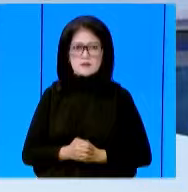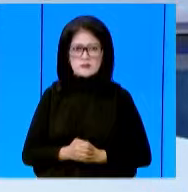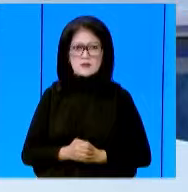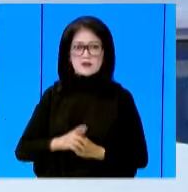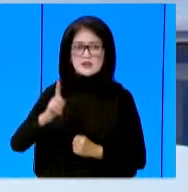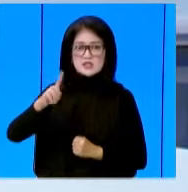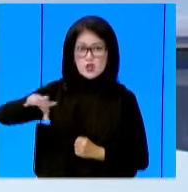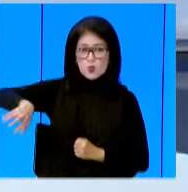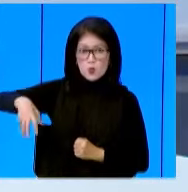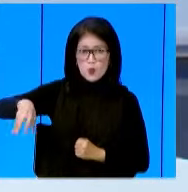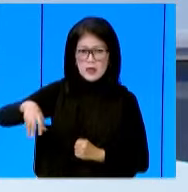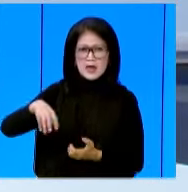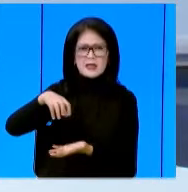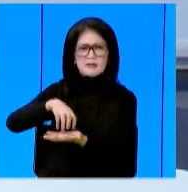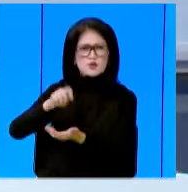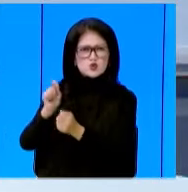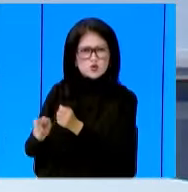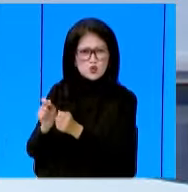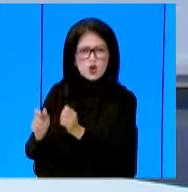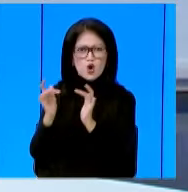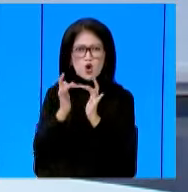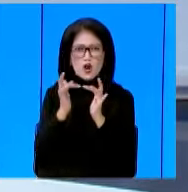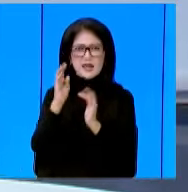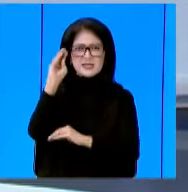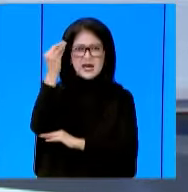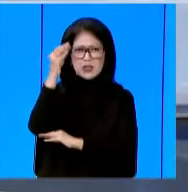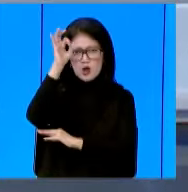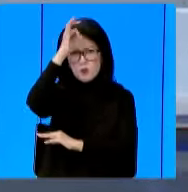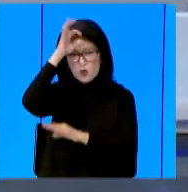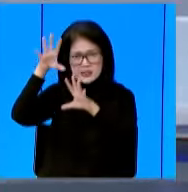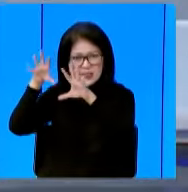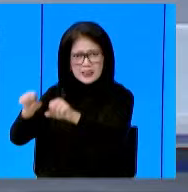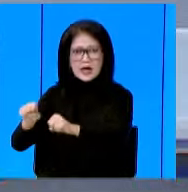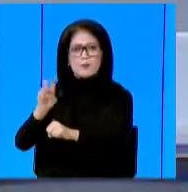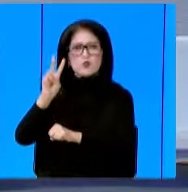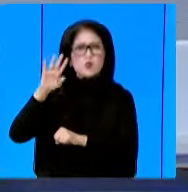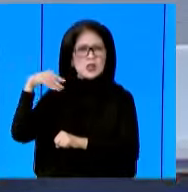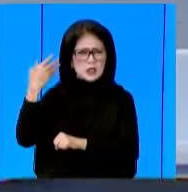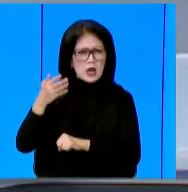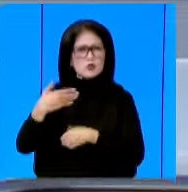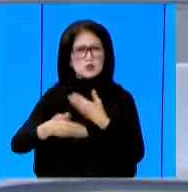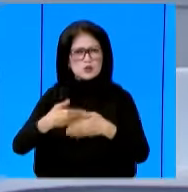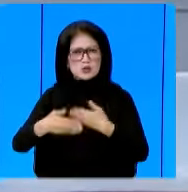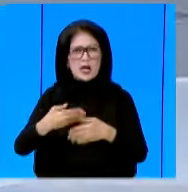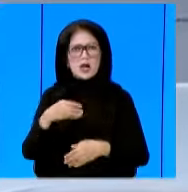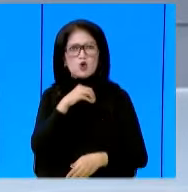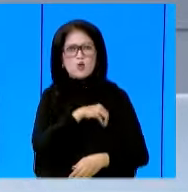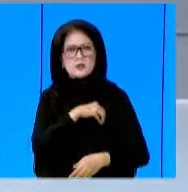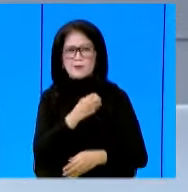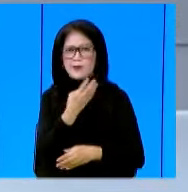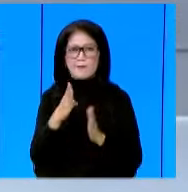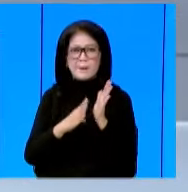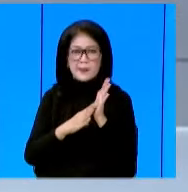Halo, selamat siang pemirsa. Satu keluarga bandar judi online di Jakarta ditangkap polisi. 2 tahun beroperasi, omsetnya 80 miliar